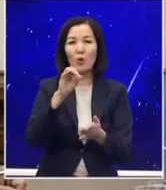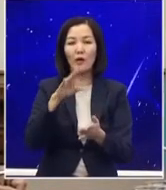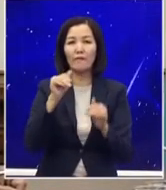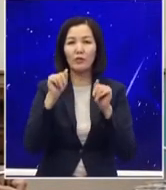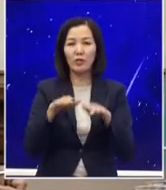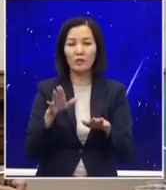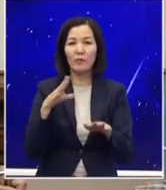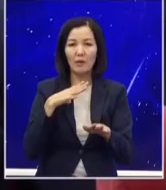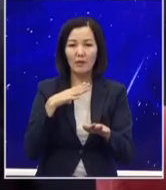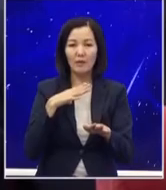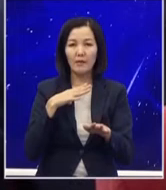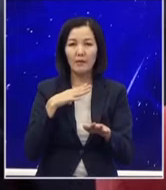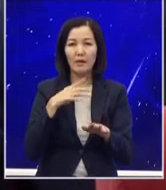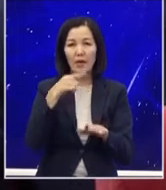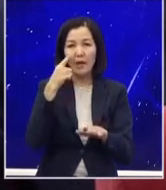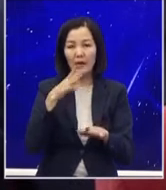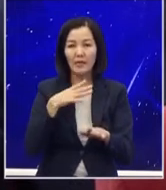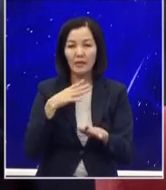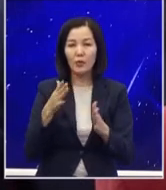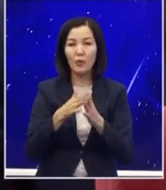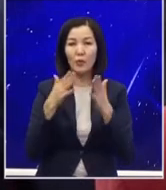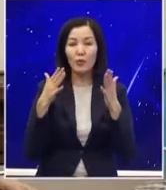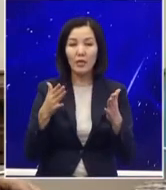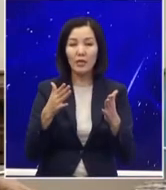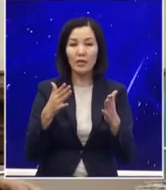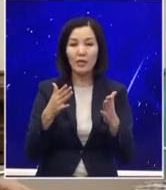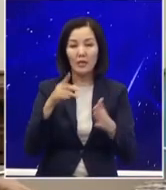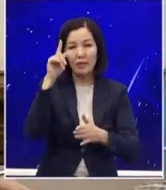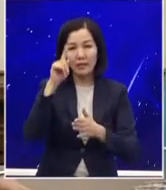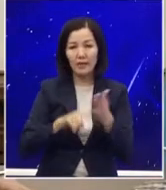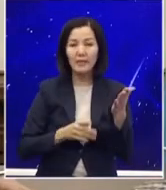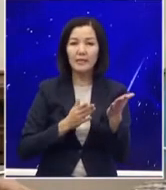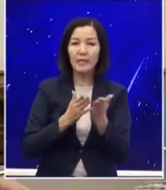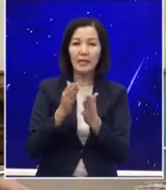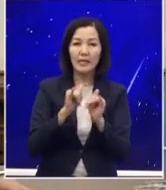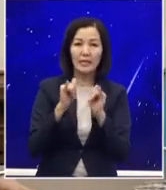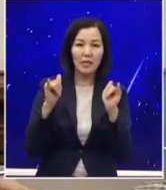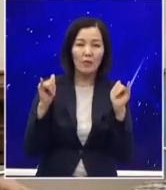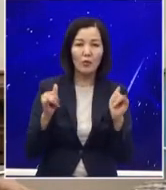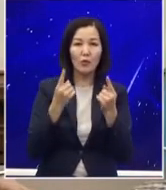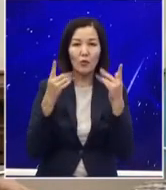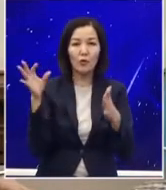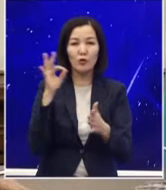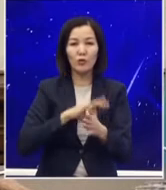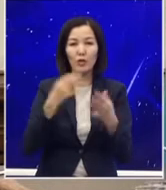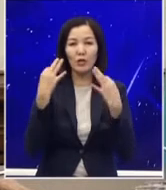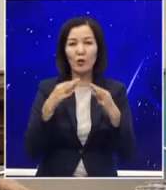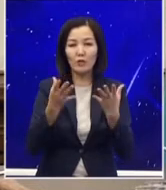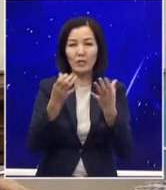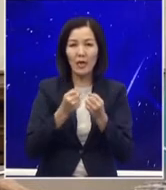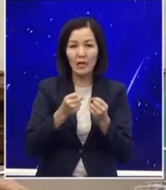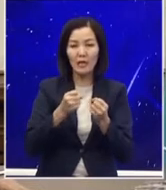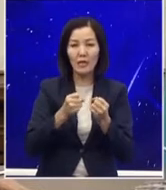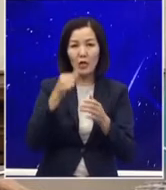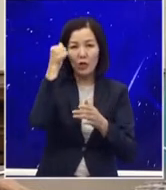шешім қабылдады деп айтты. Үлкен дін жағына Қазақстанның тәуелсіздік алған кезіндегі